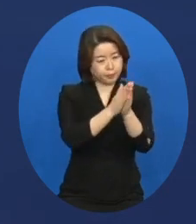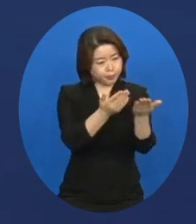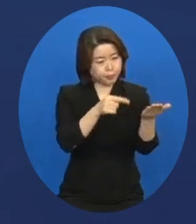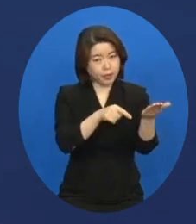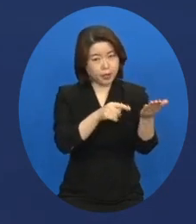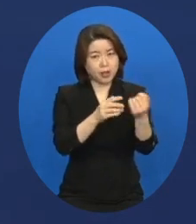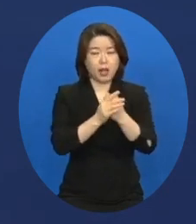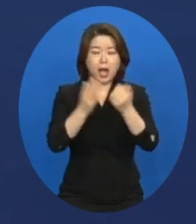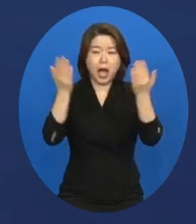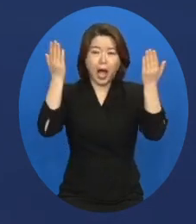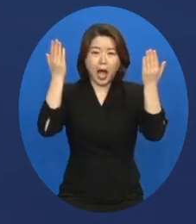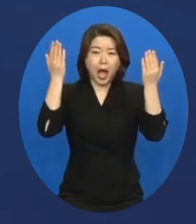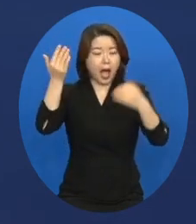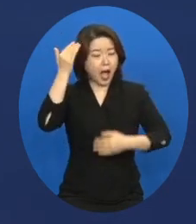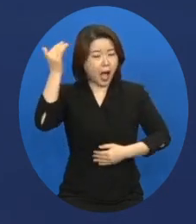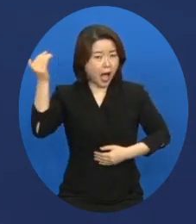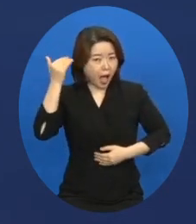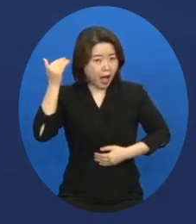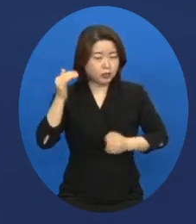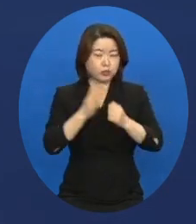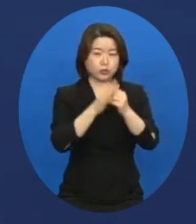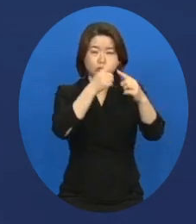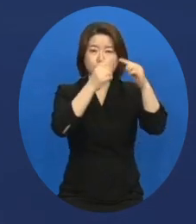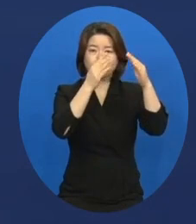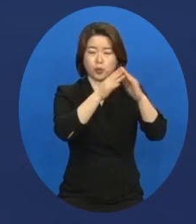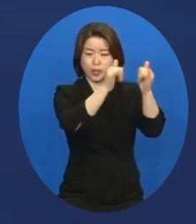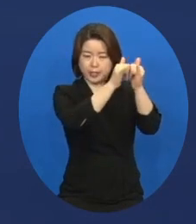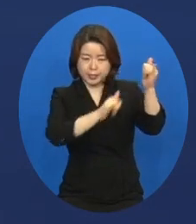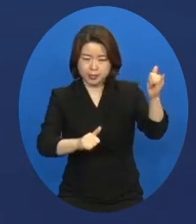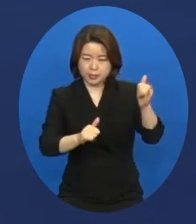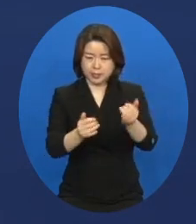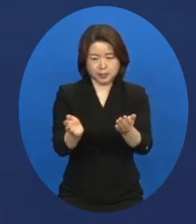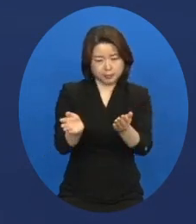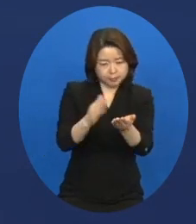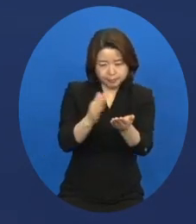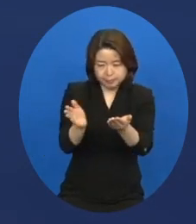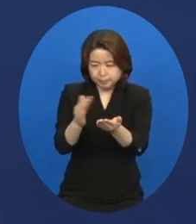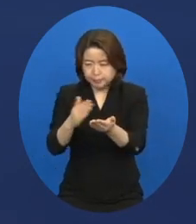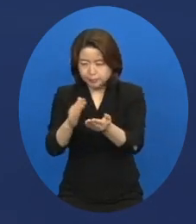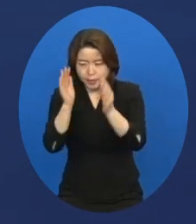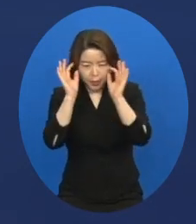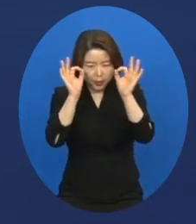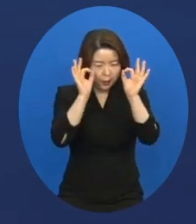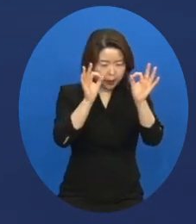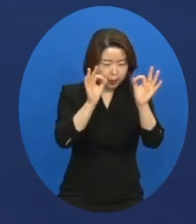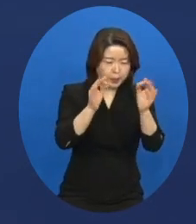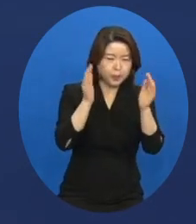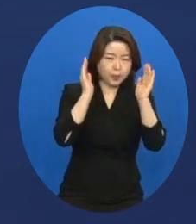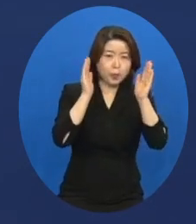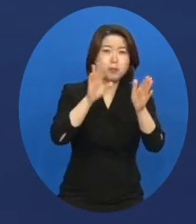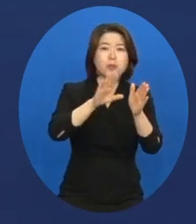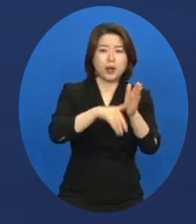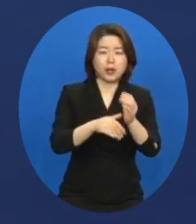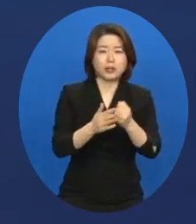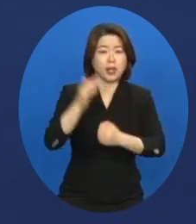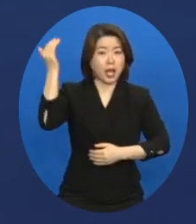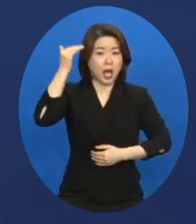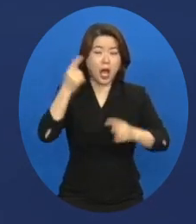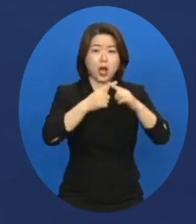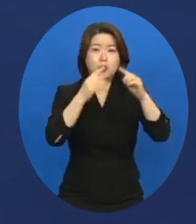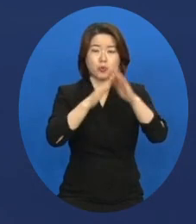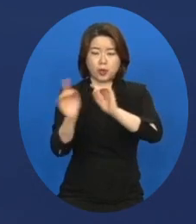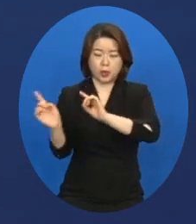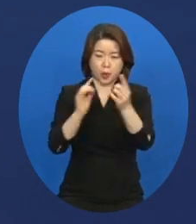교회 여러 역사를 책을 자료를 참고하고 있을 때 한국교회 부흥의 시대의